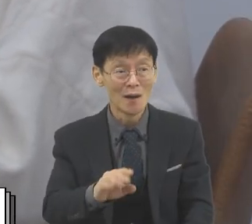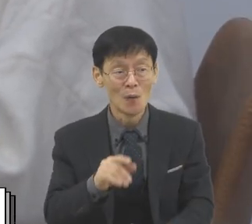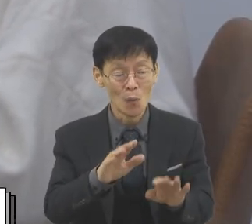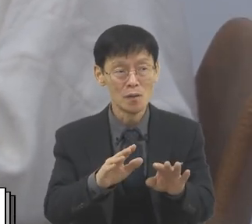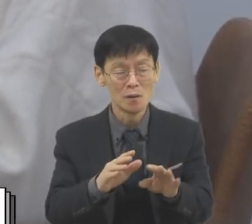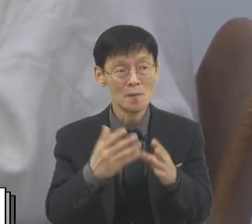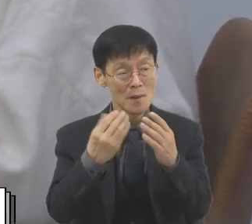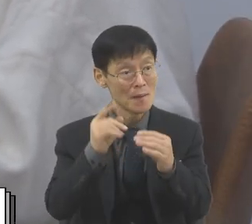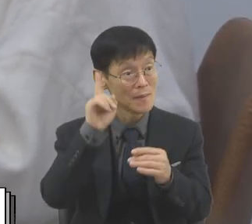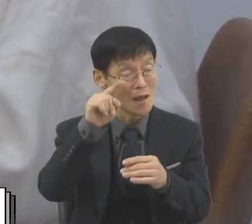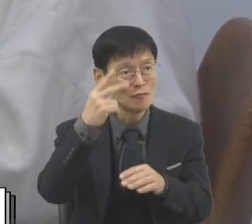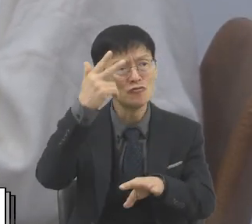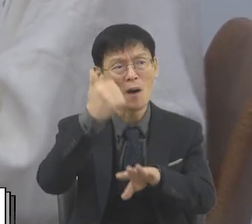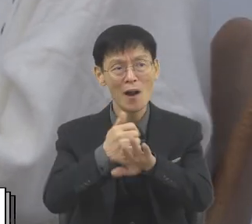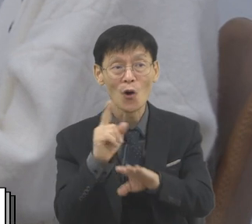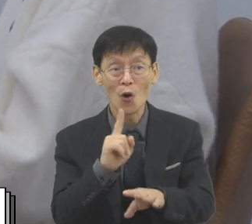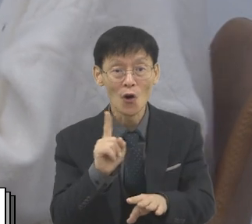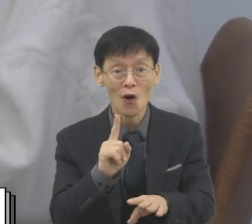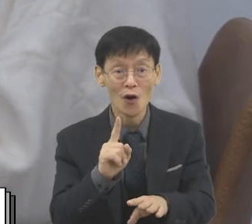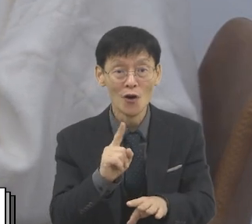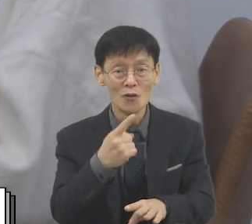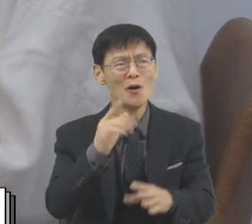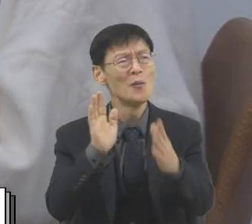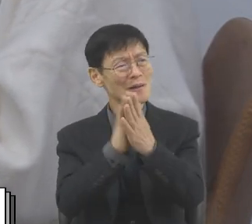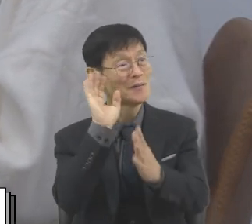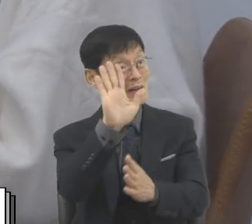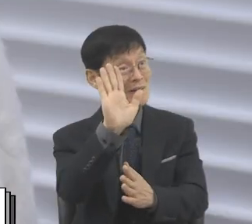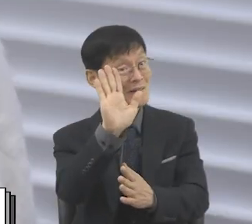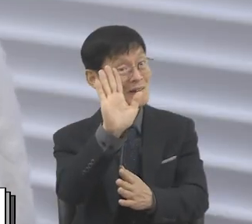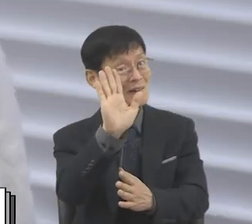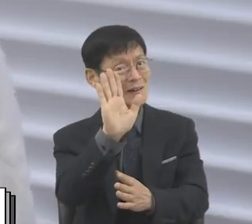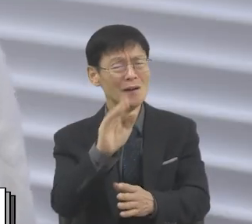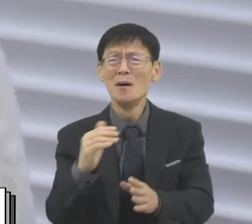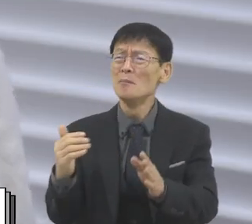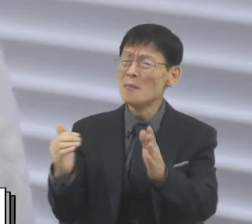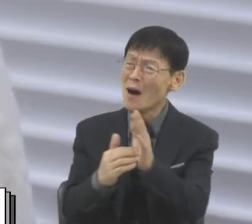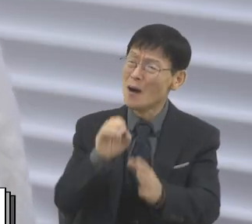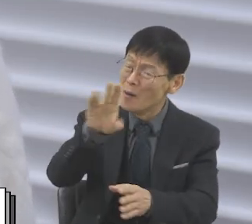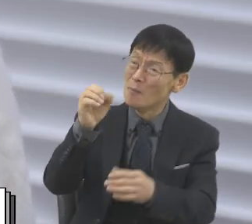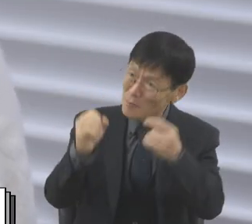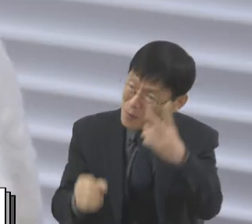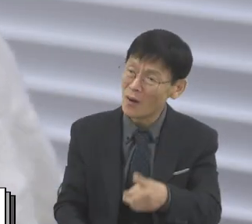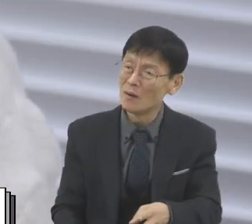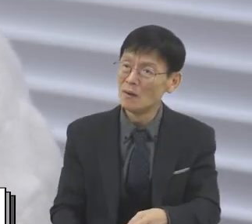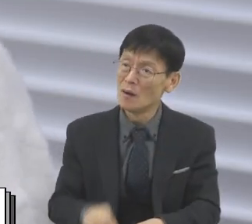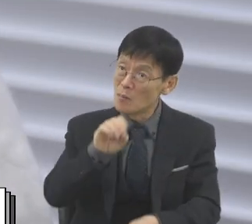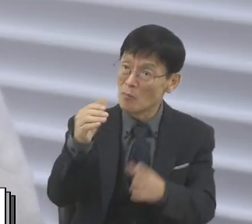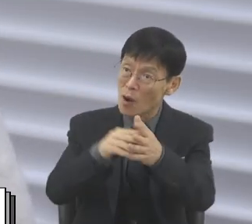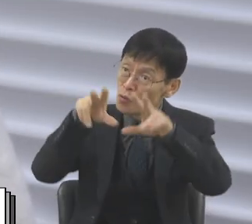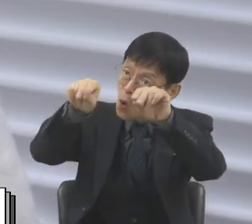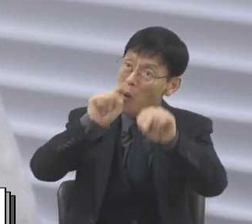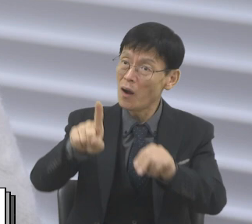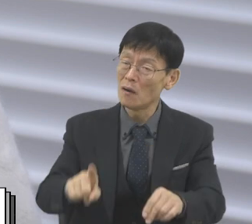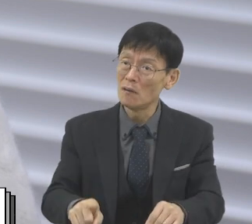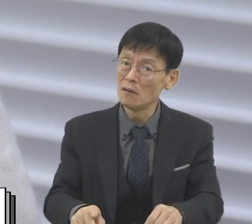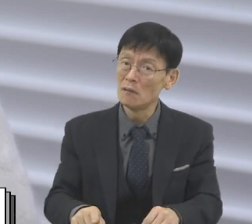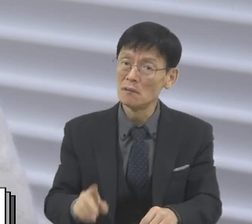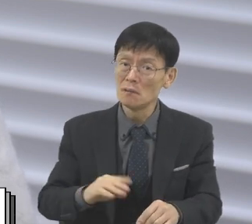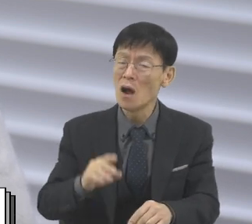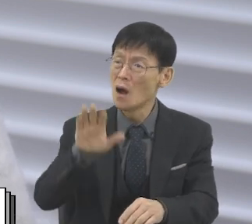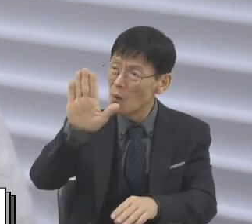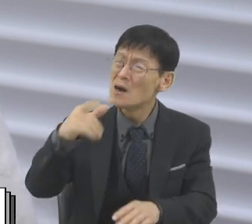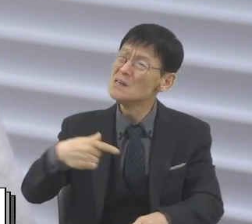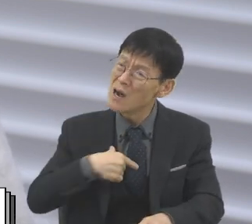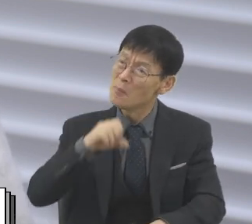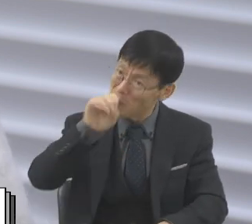지혜씨, 저희 오늘만 버티면 주말이에요. 파이팅! 성훈 씨, 제가 말씀드렸잖아요. 저는